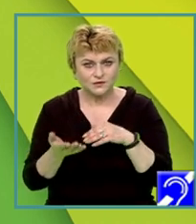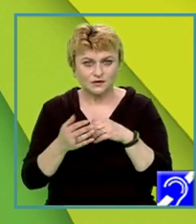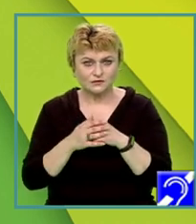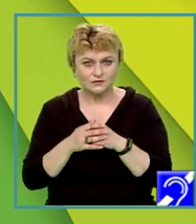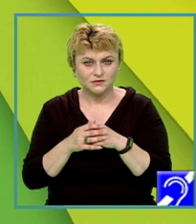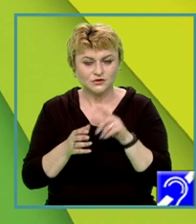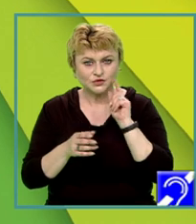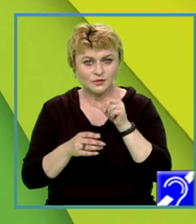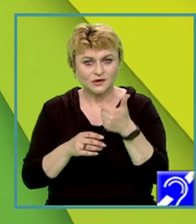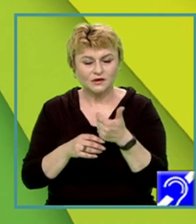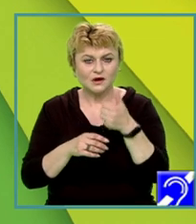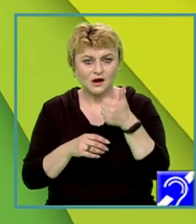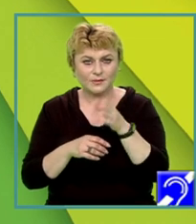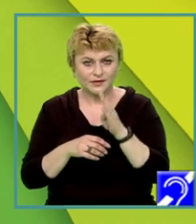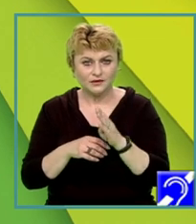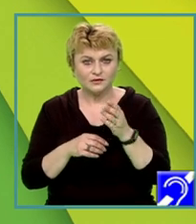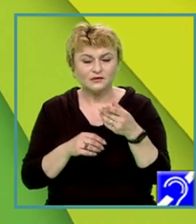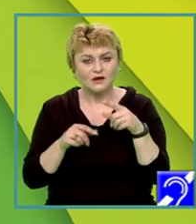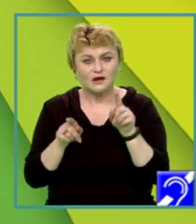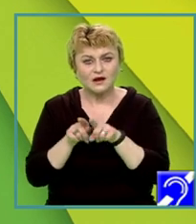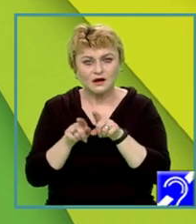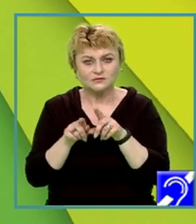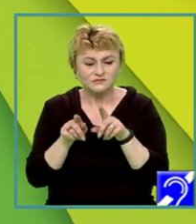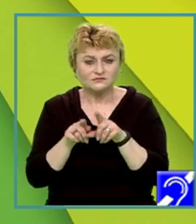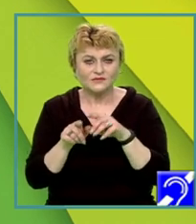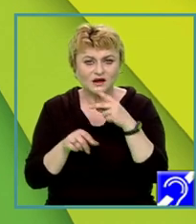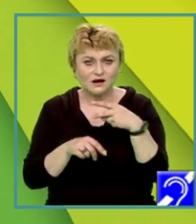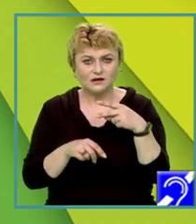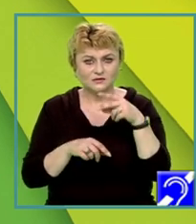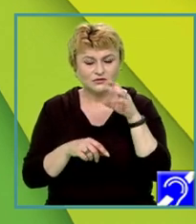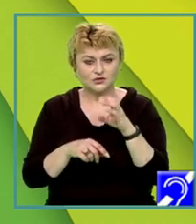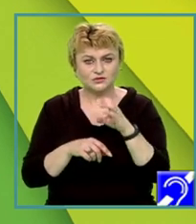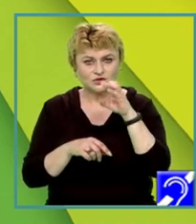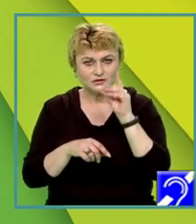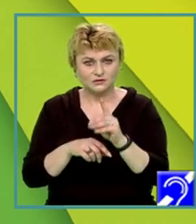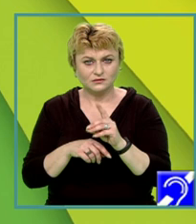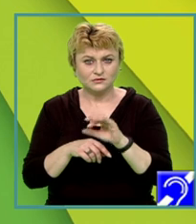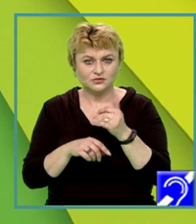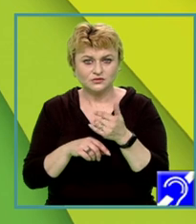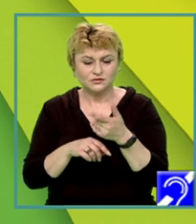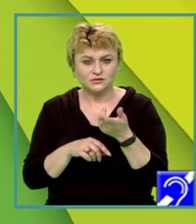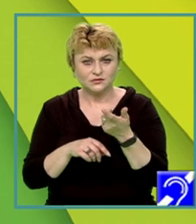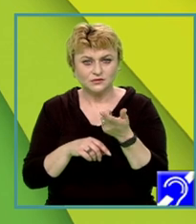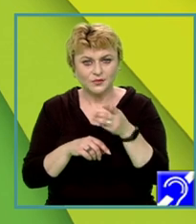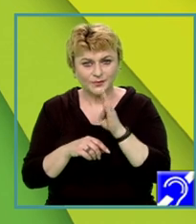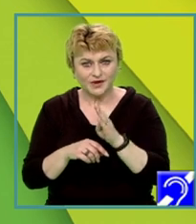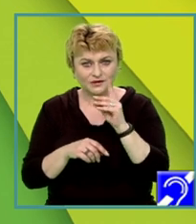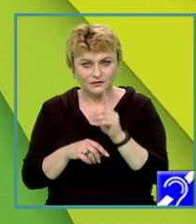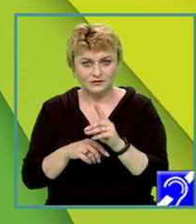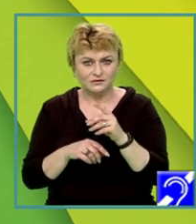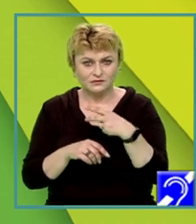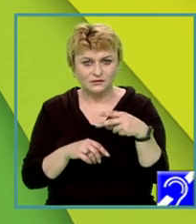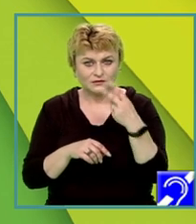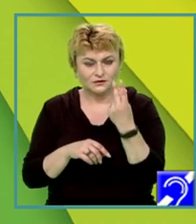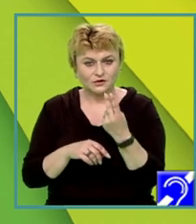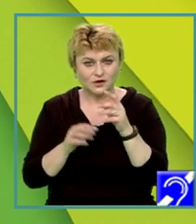știind că AB paralel cu CD AB 2,5 km apoi bd egal cu